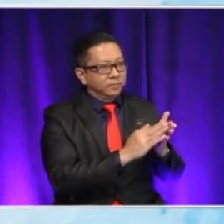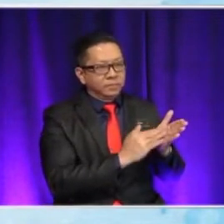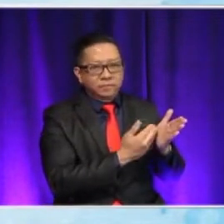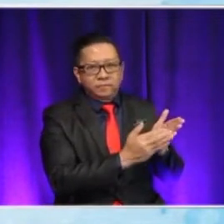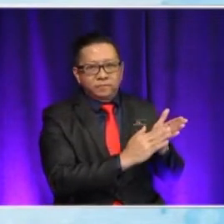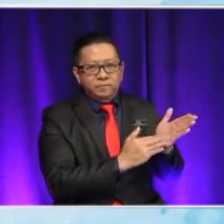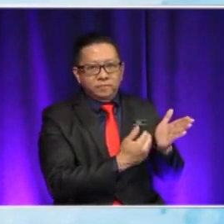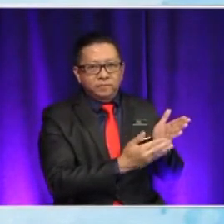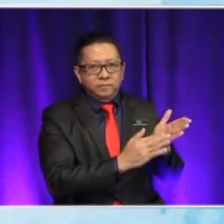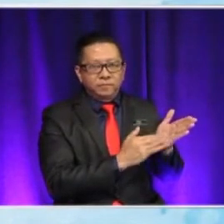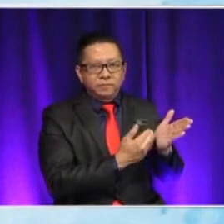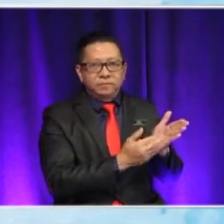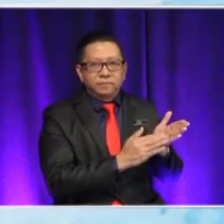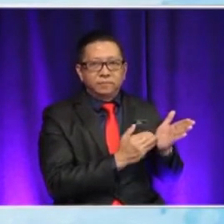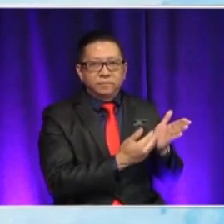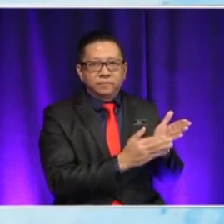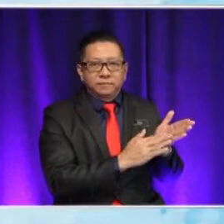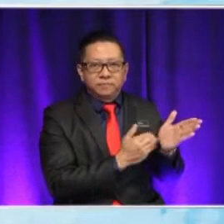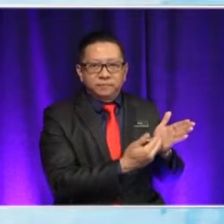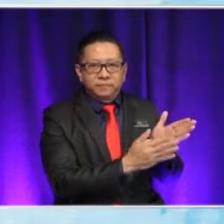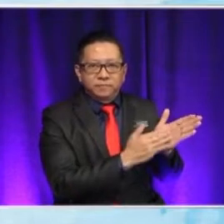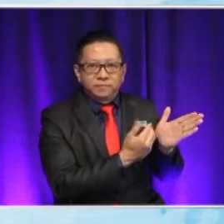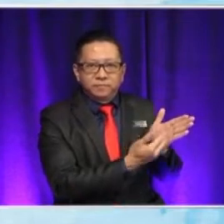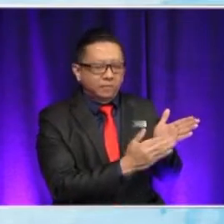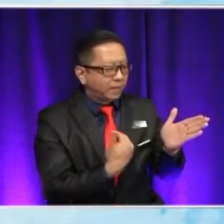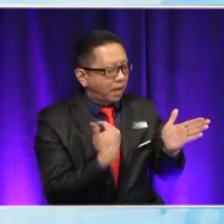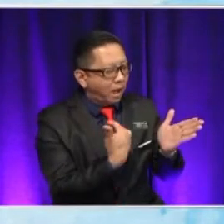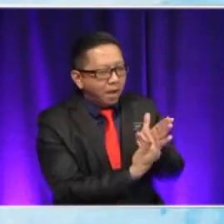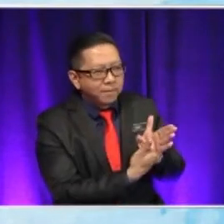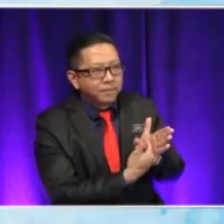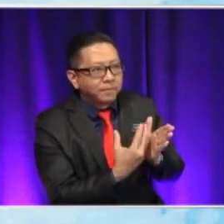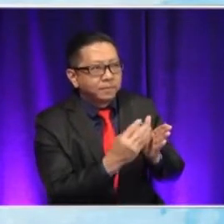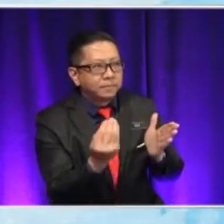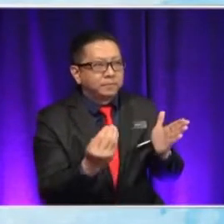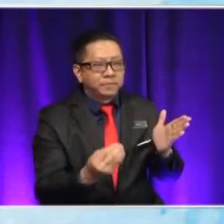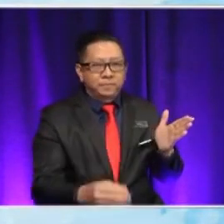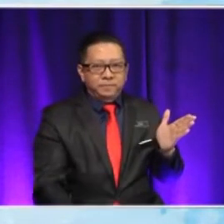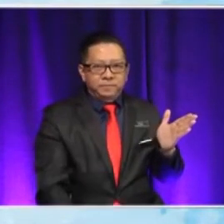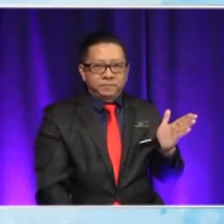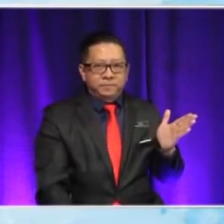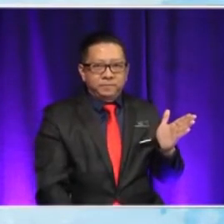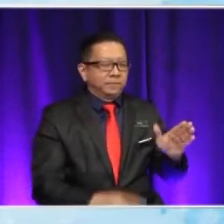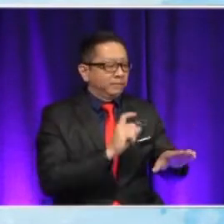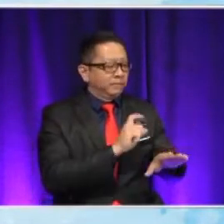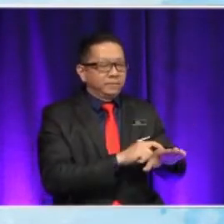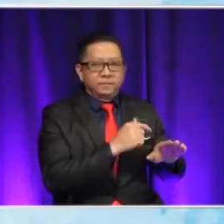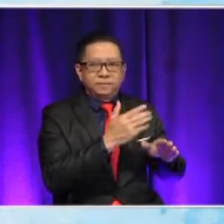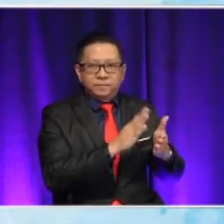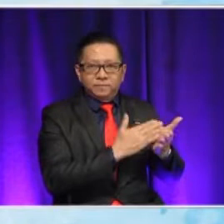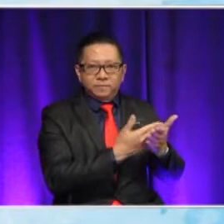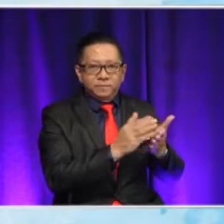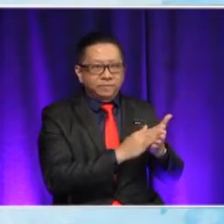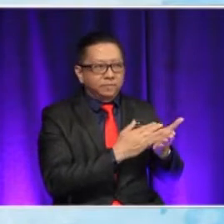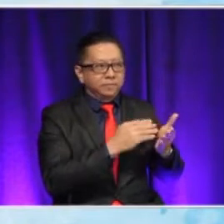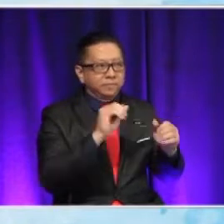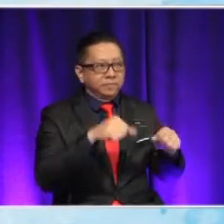banyak-banyak nanti tumpahkan nah kemas Avail sapu masih mulu meresap punya